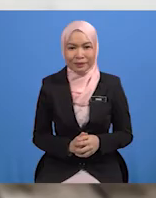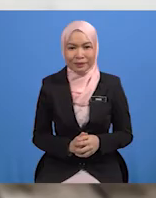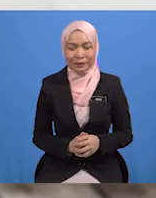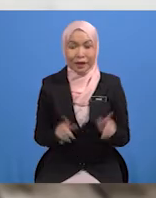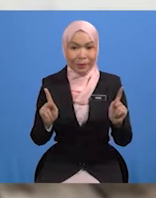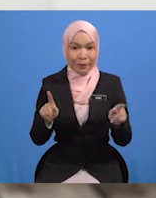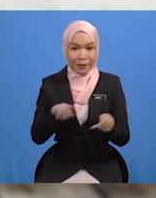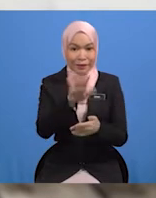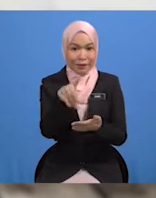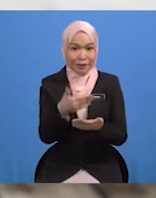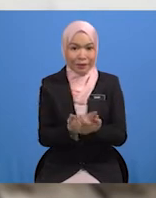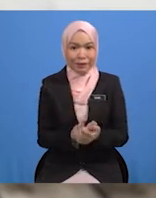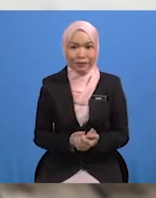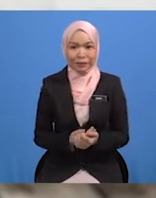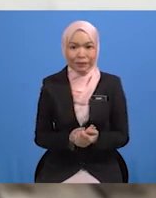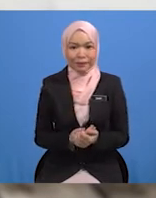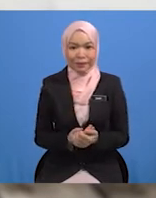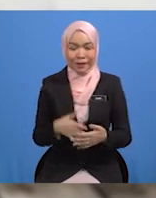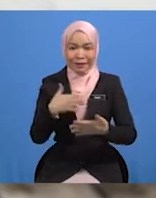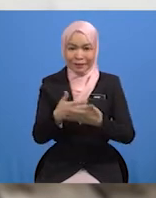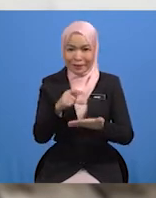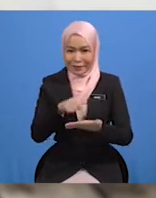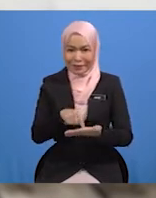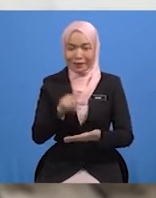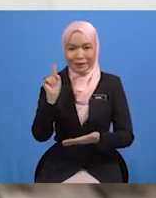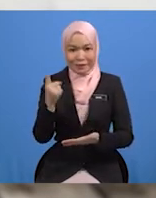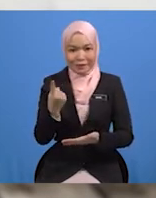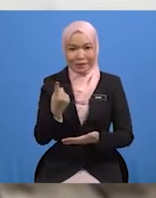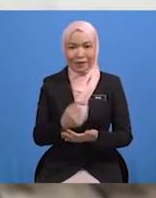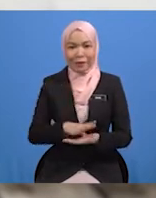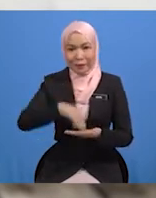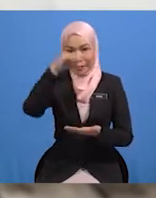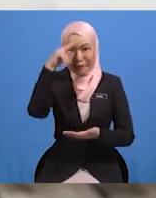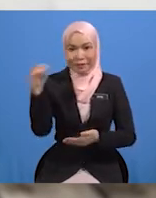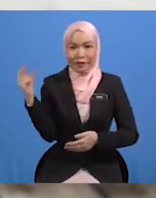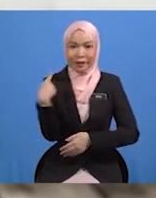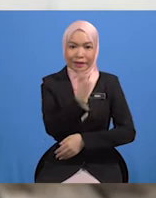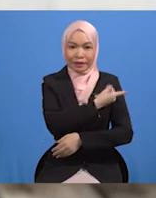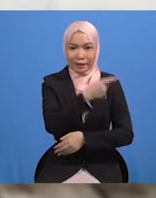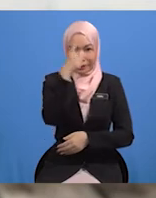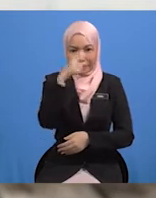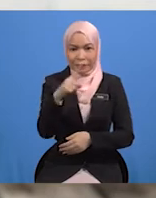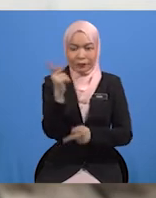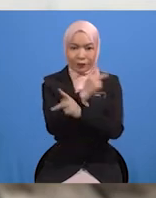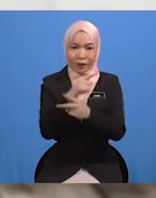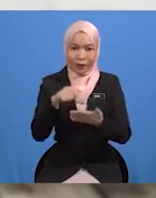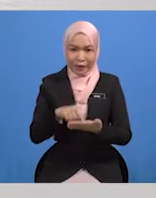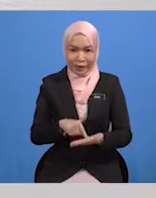Para pelajar sekalian, setakat ini sahaja sesi pembelajaran kita untuk kali ini.